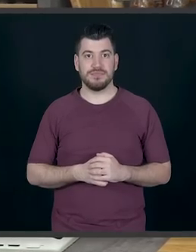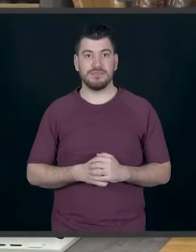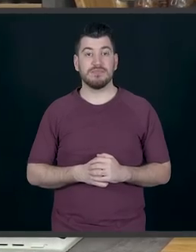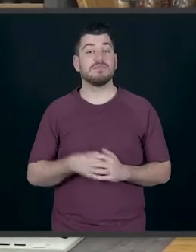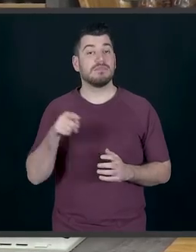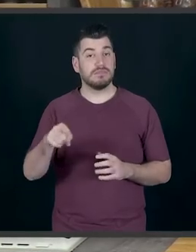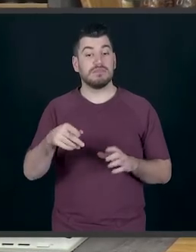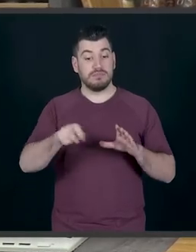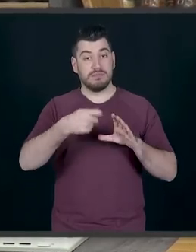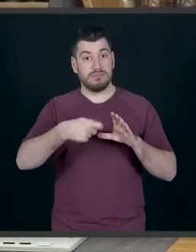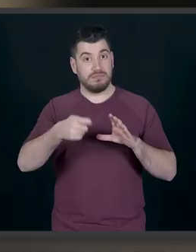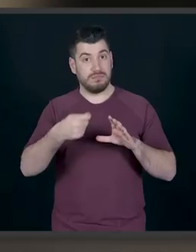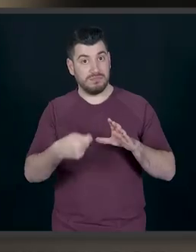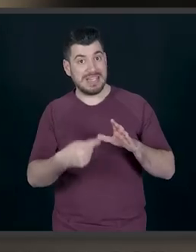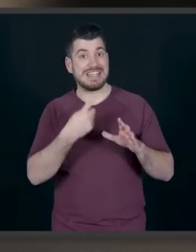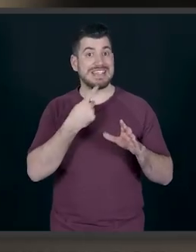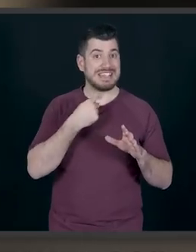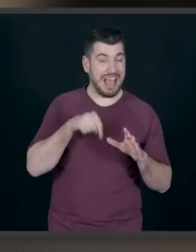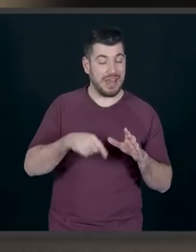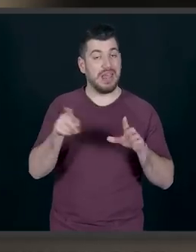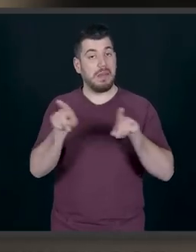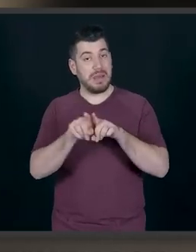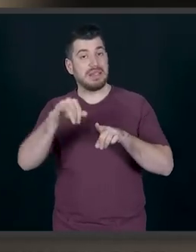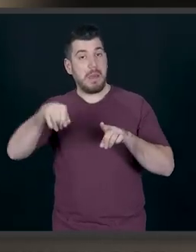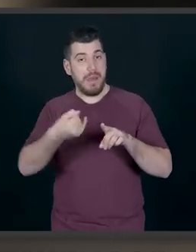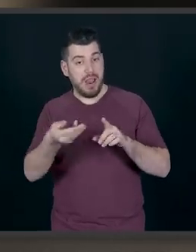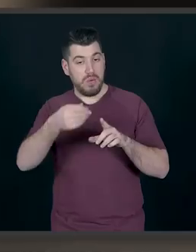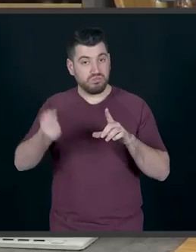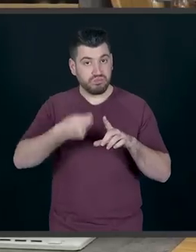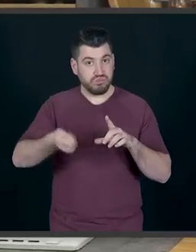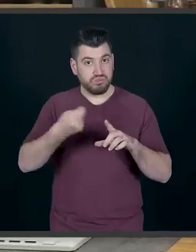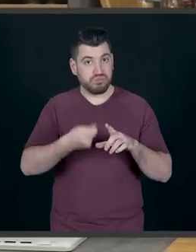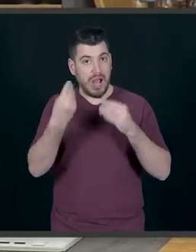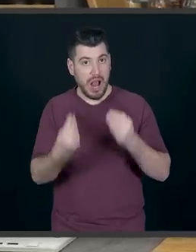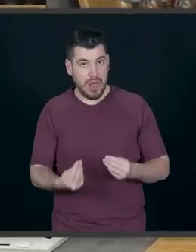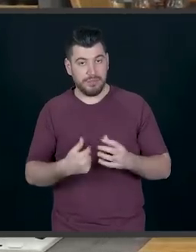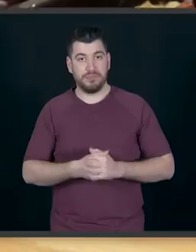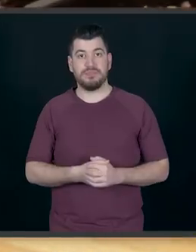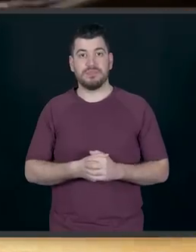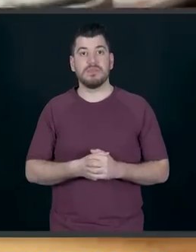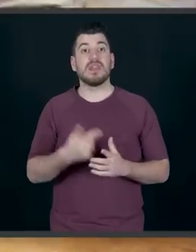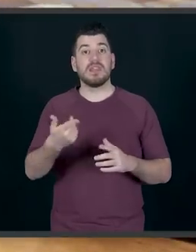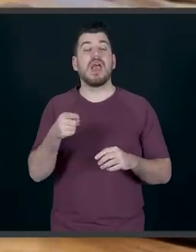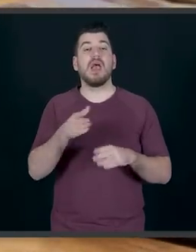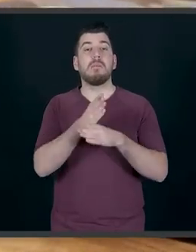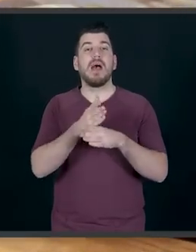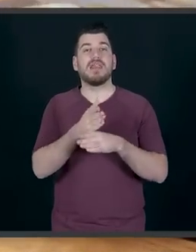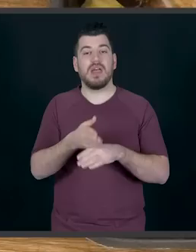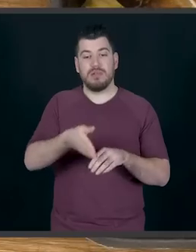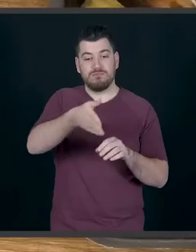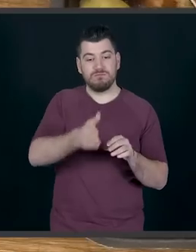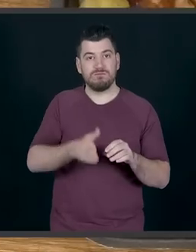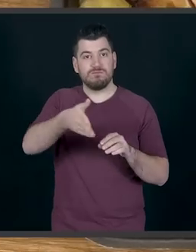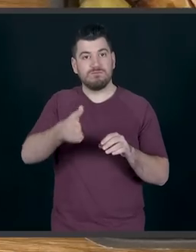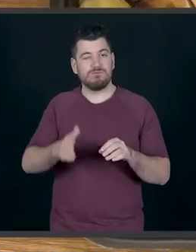Κατεύουμε καλά το μέλι μαζί με τη ζάχαρη να λιώσουν και να κατευθούν να ενωθούν μεταξύ τους. Πάρτε ένα μαχαίρι, χαράξτε λίγο το κρέας.